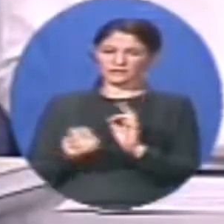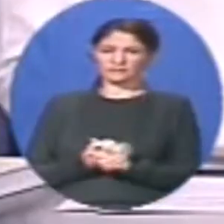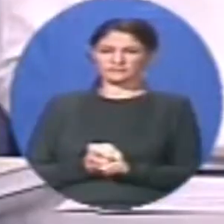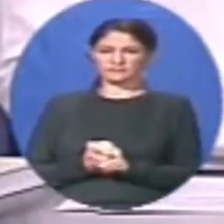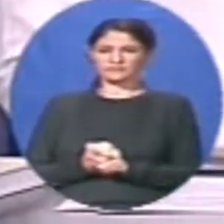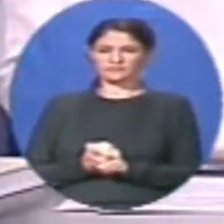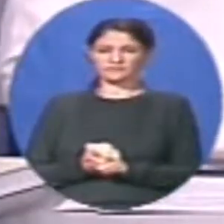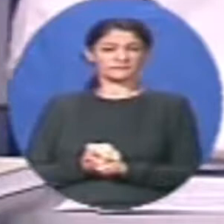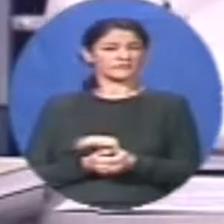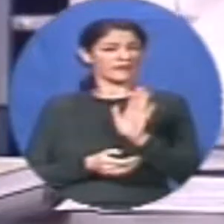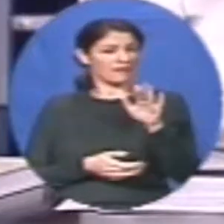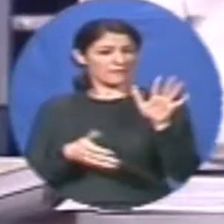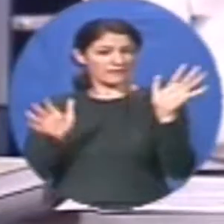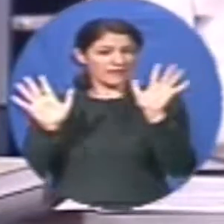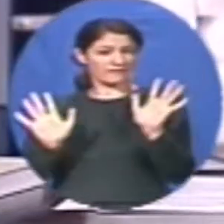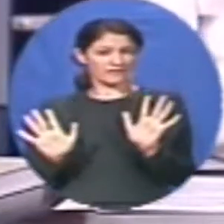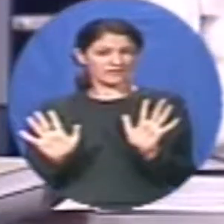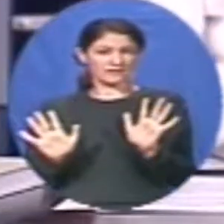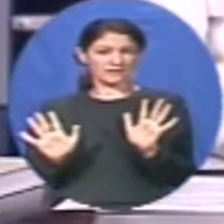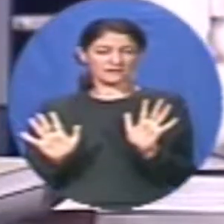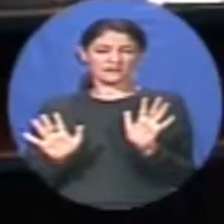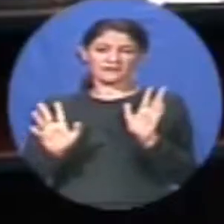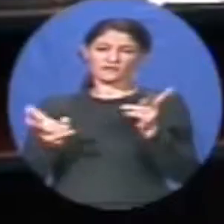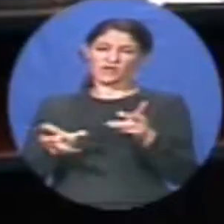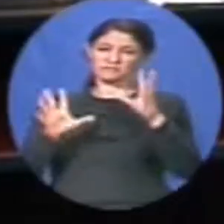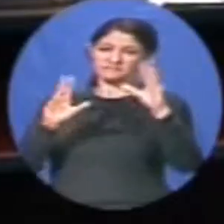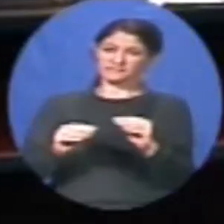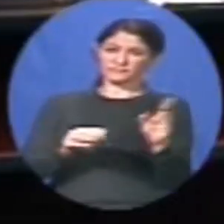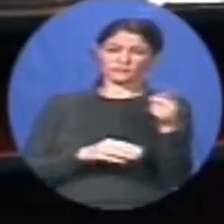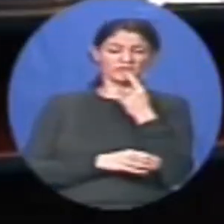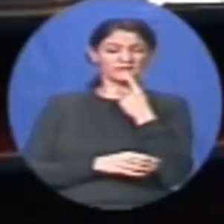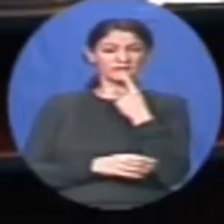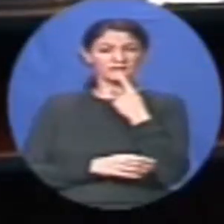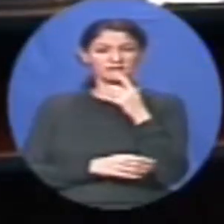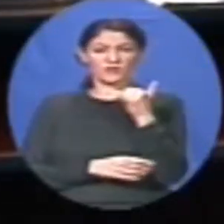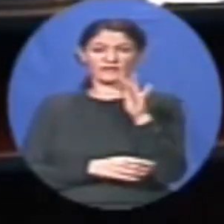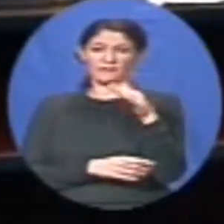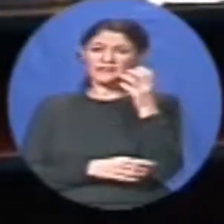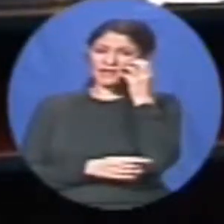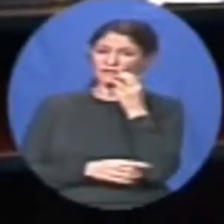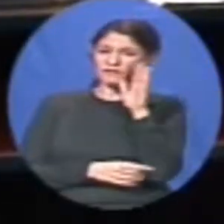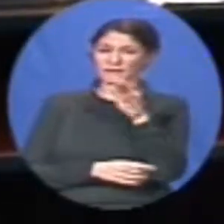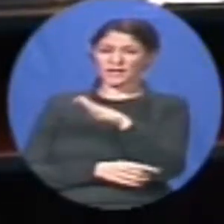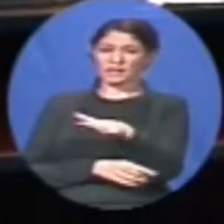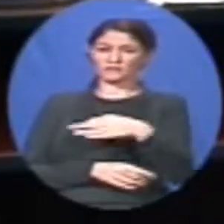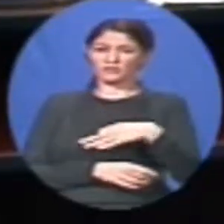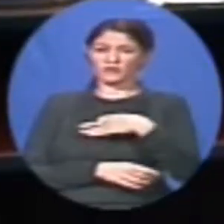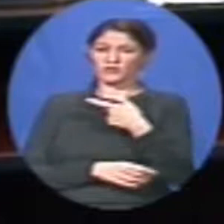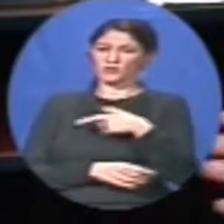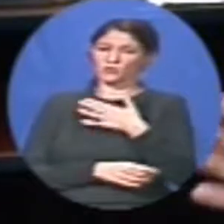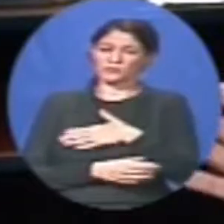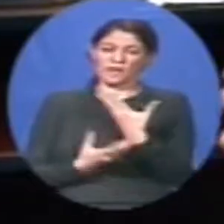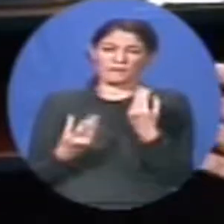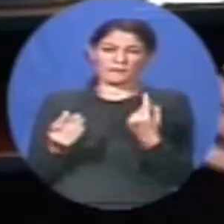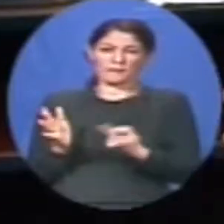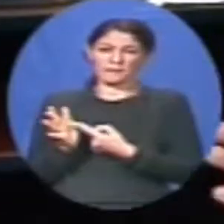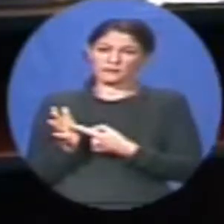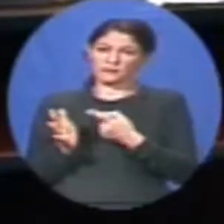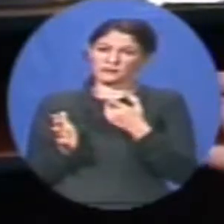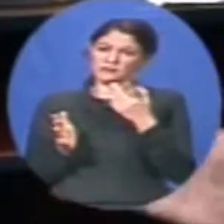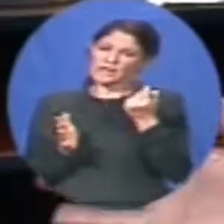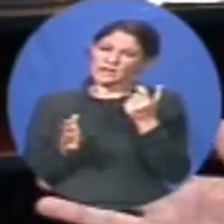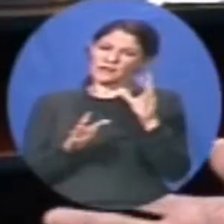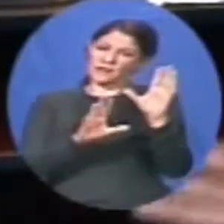טלוויזיה, אחד מהם. גם טלוויזיה, גם... אתה שם את המוח על מיוט. גם טלפון, נכון, וגם הילדים שלנו, שאנחנו רוצים הרבה פעמים שהם יהיו